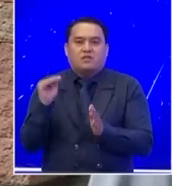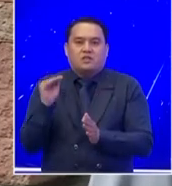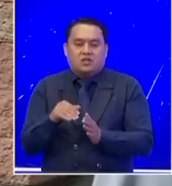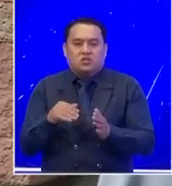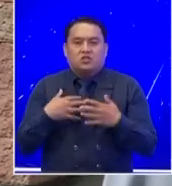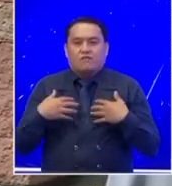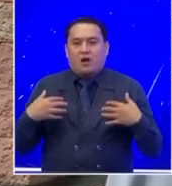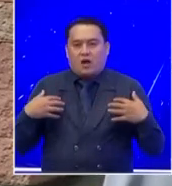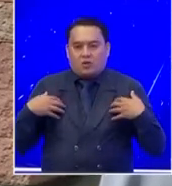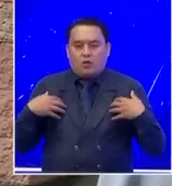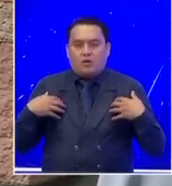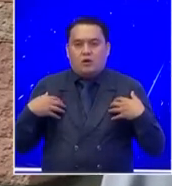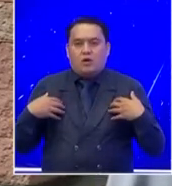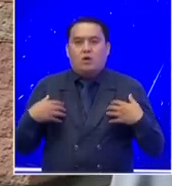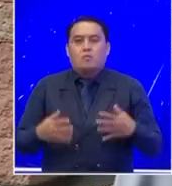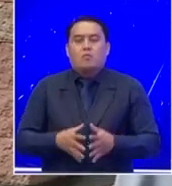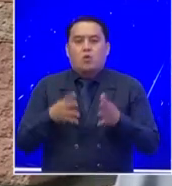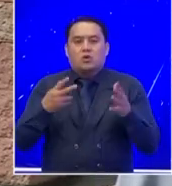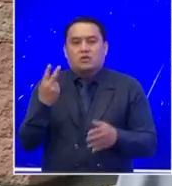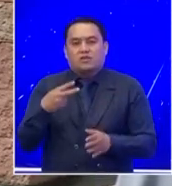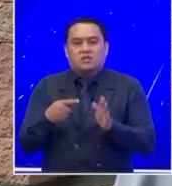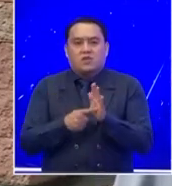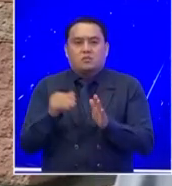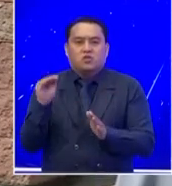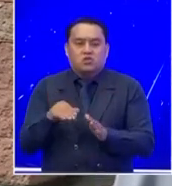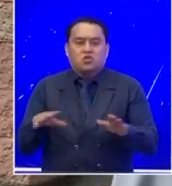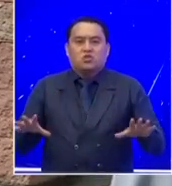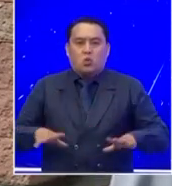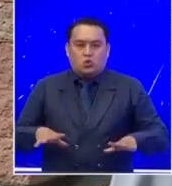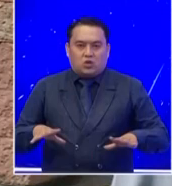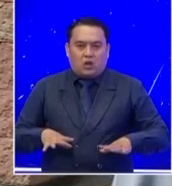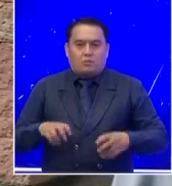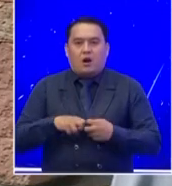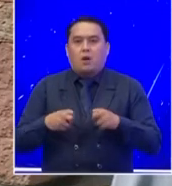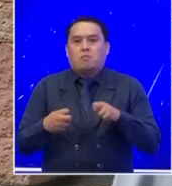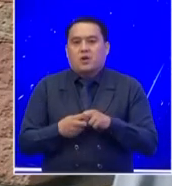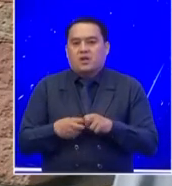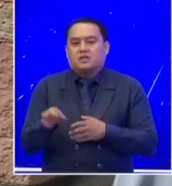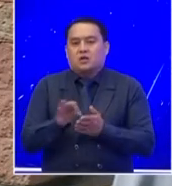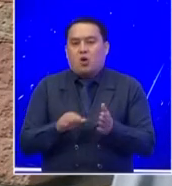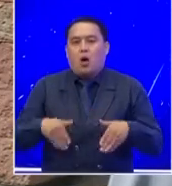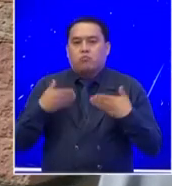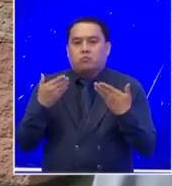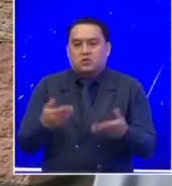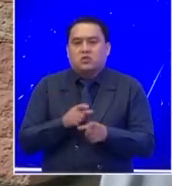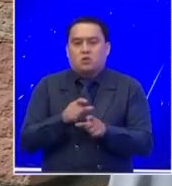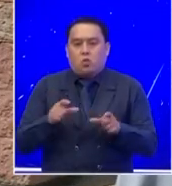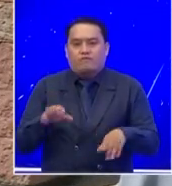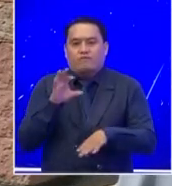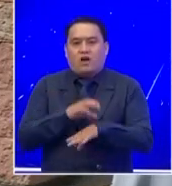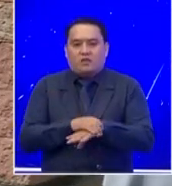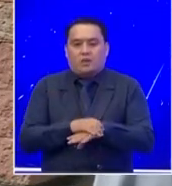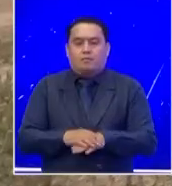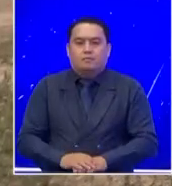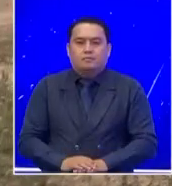голов крупнорогатого скота, а также более 27 тысяч лошадей. Одна из проблем – несвоевременное обращение граждан по фактам